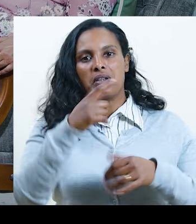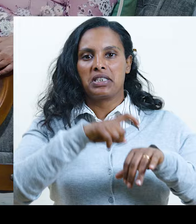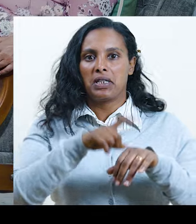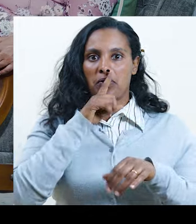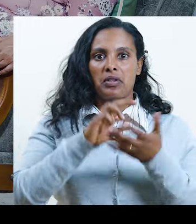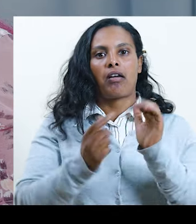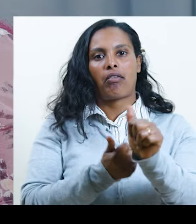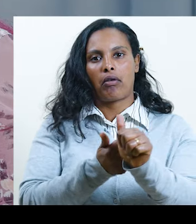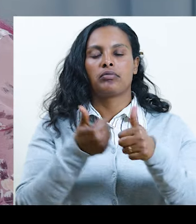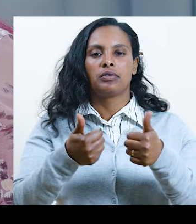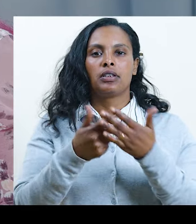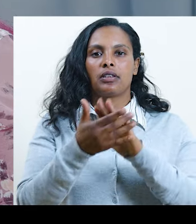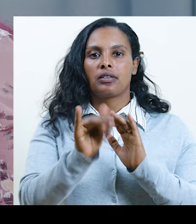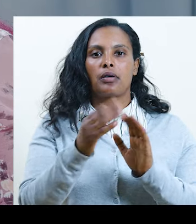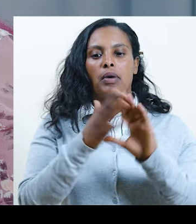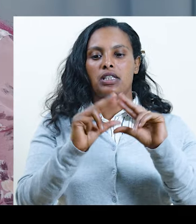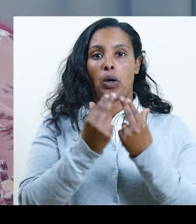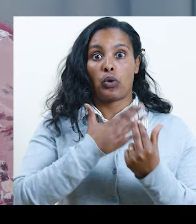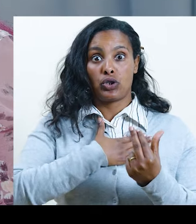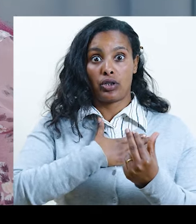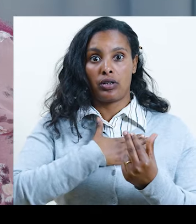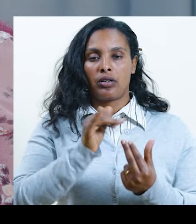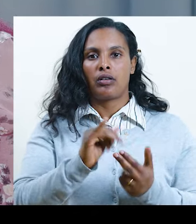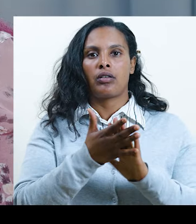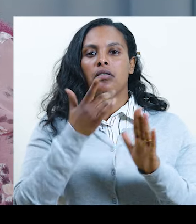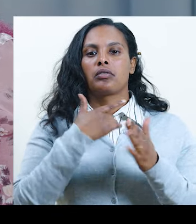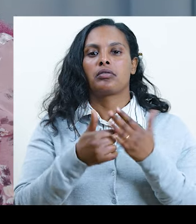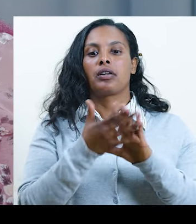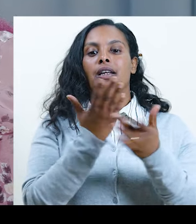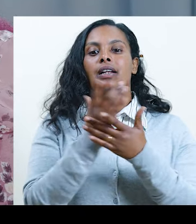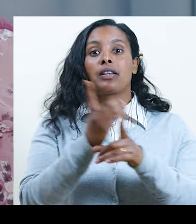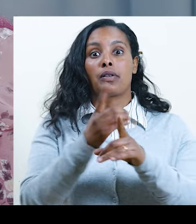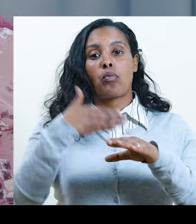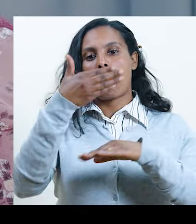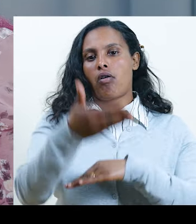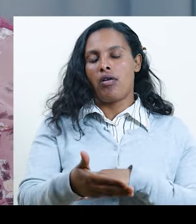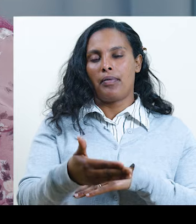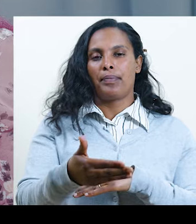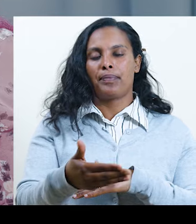ይሆናል። ተከታተሉ። እንግዲህ ቤተሰቦቼ ያው ይሄ ነገር ከተፈጠረ በኋላ